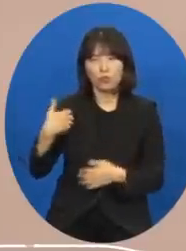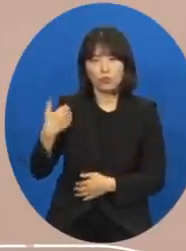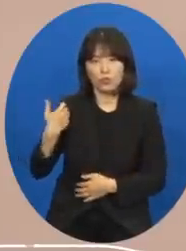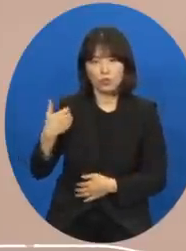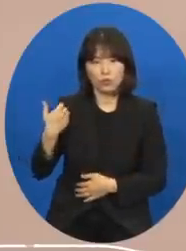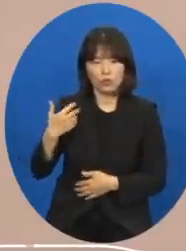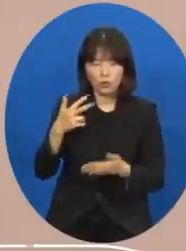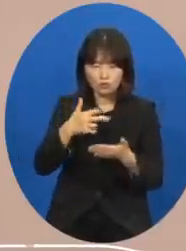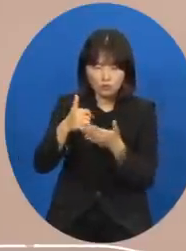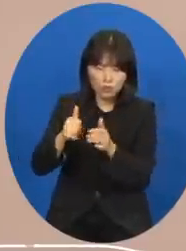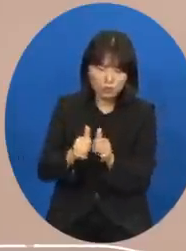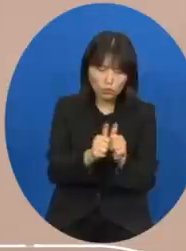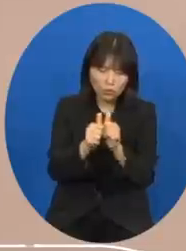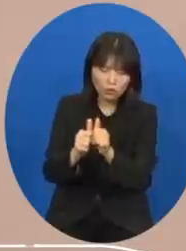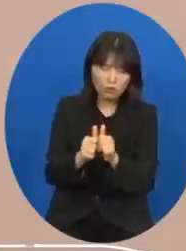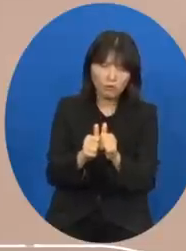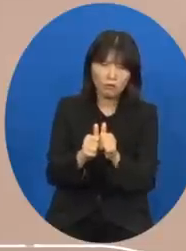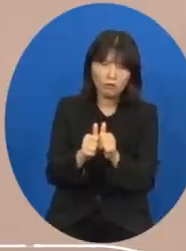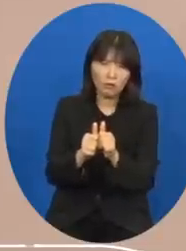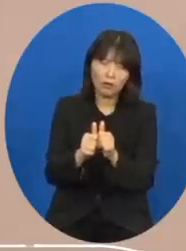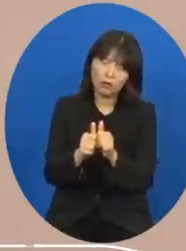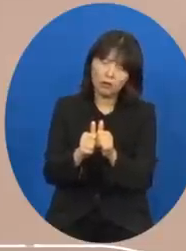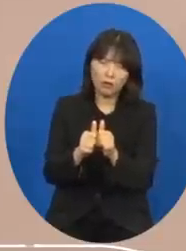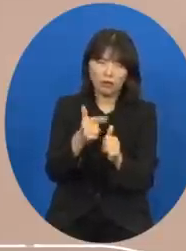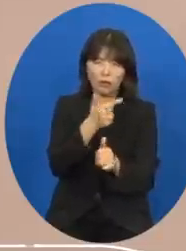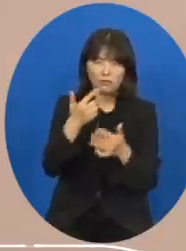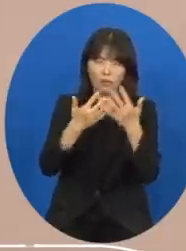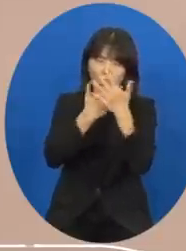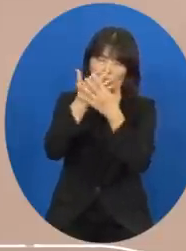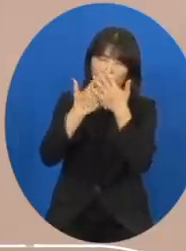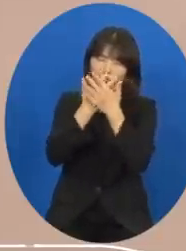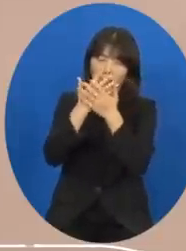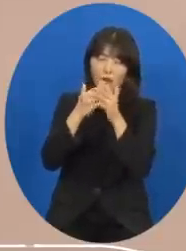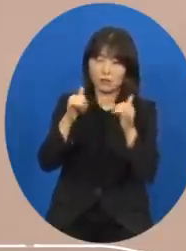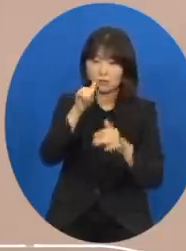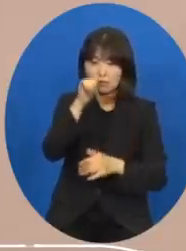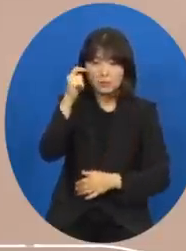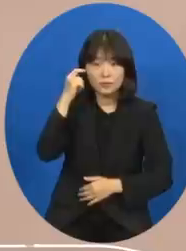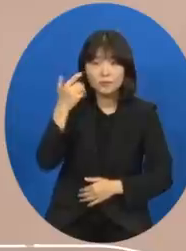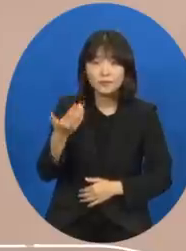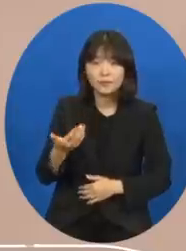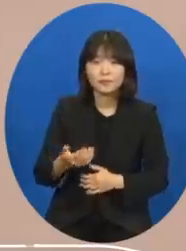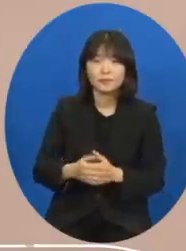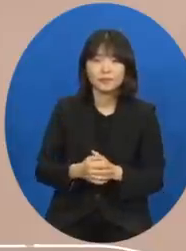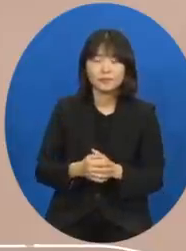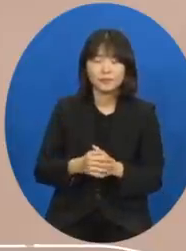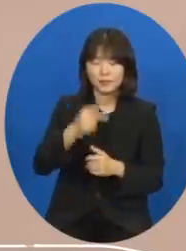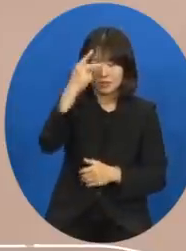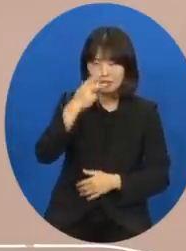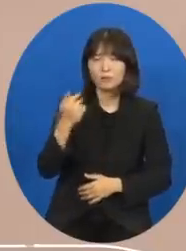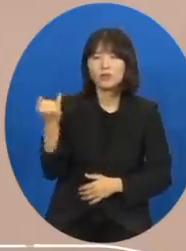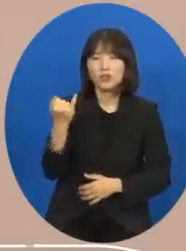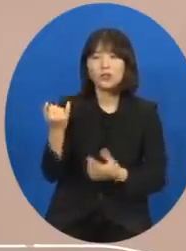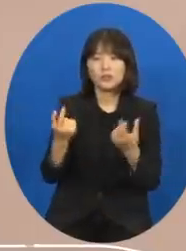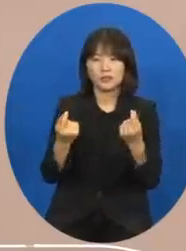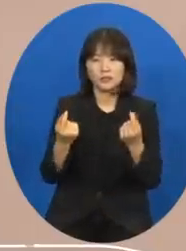주님과 동행하라는데 세상 없이 막연하게만 느껴지는 분이 있습니까? 사마리아 여인 같은